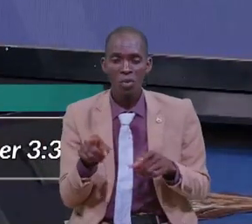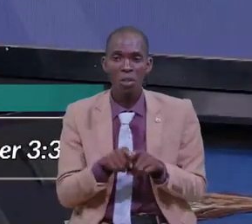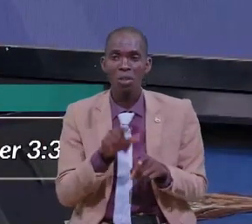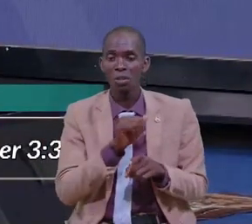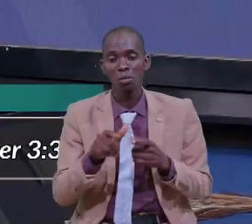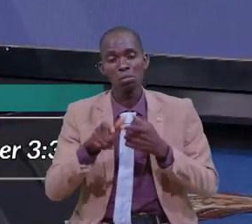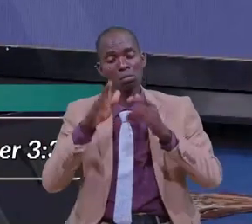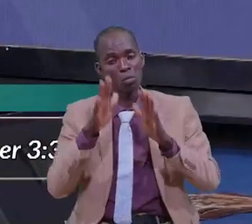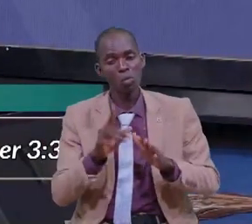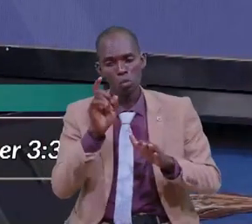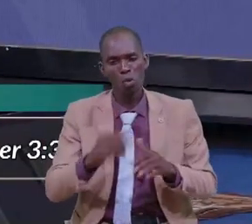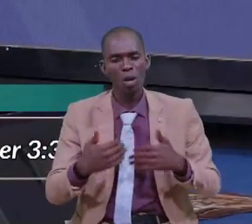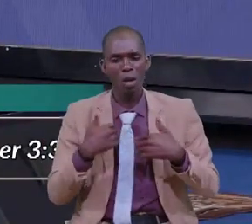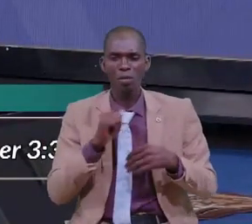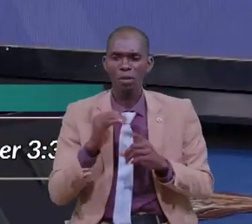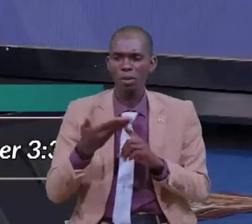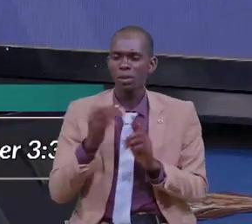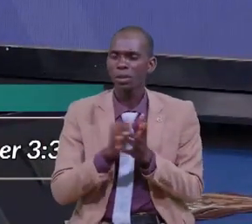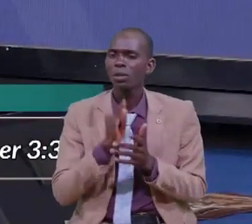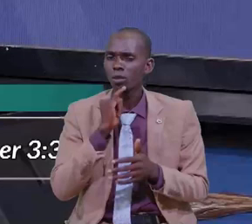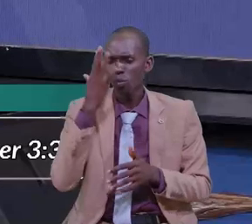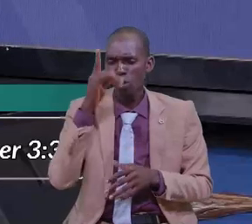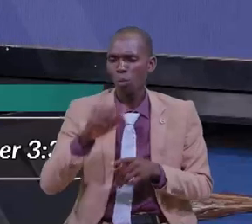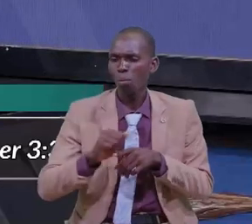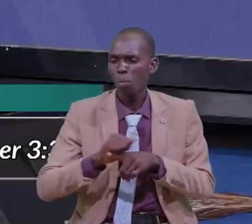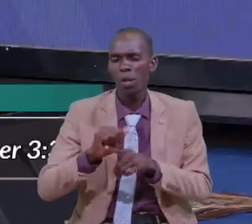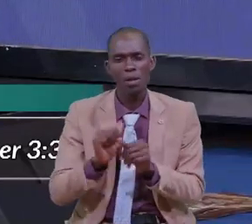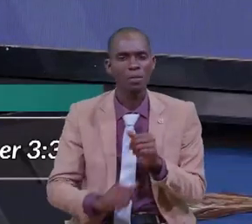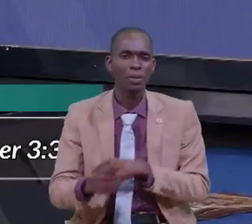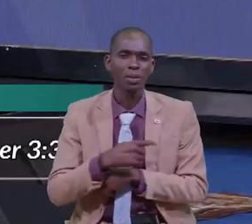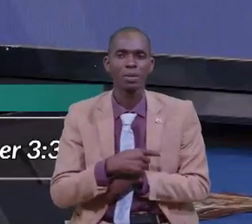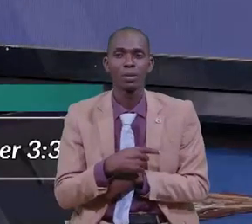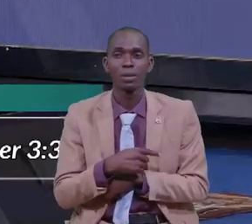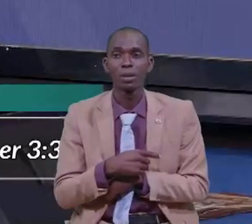Un athlète, il a une conviction. C'est pourquoi il pratique chaque jour.